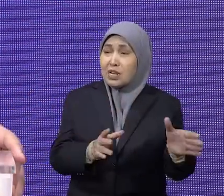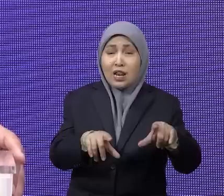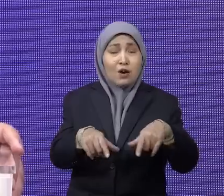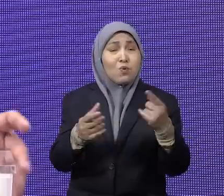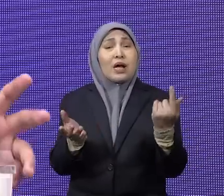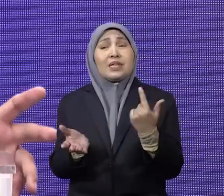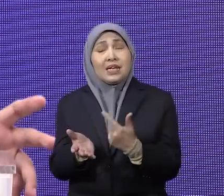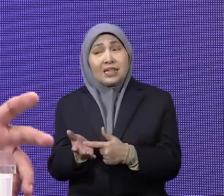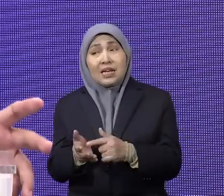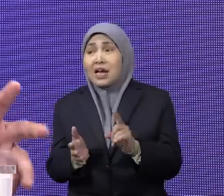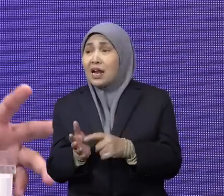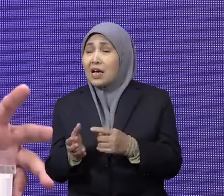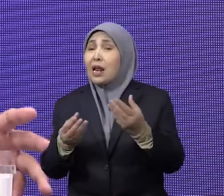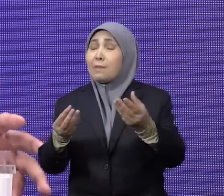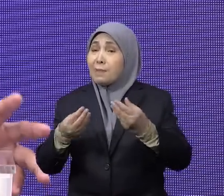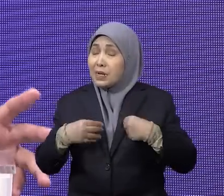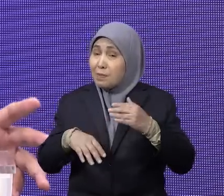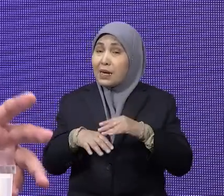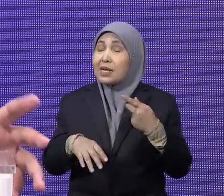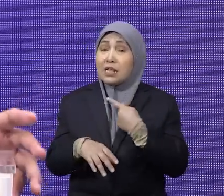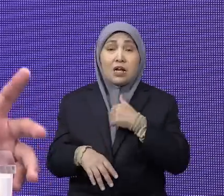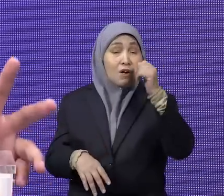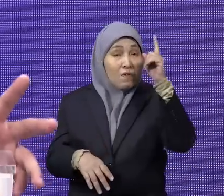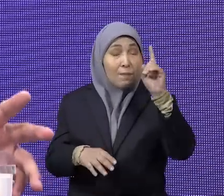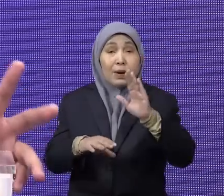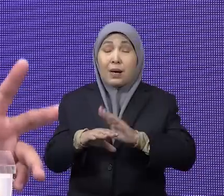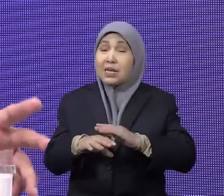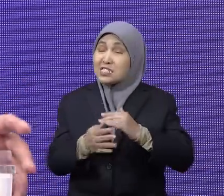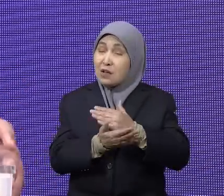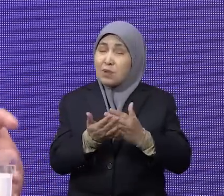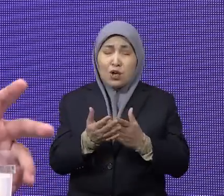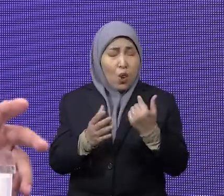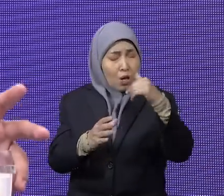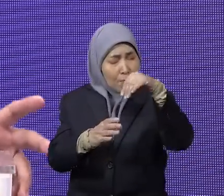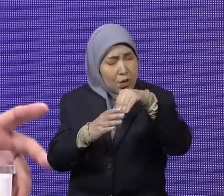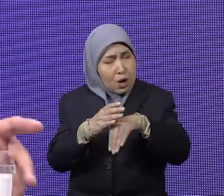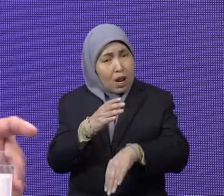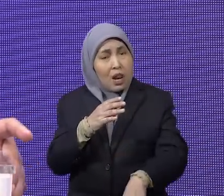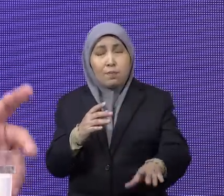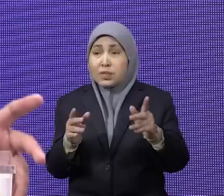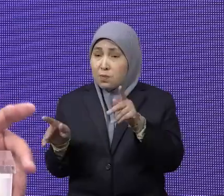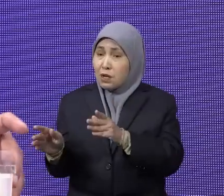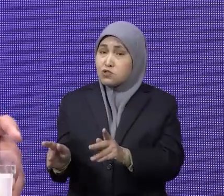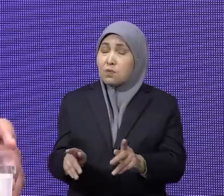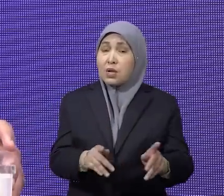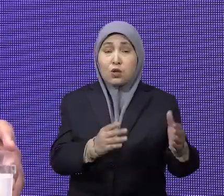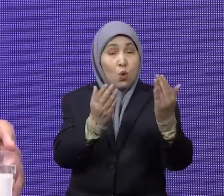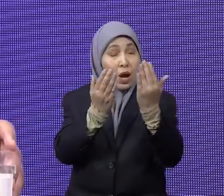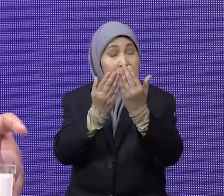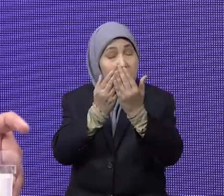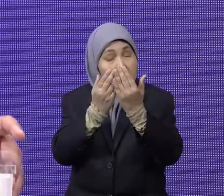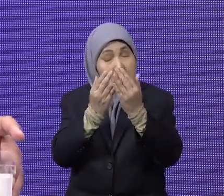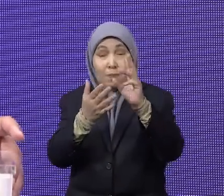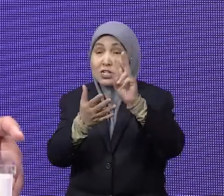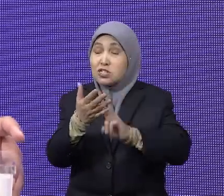ini kadang-kadang memberikan kepada kita kefahaman terhadap sesuatu dengan lebih mendalam. Kalau kita lihat dalam susun atur, doa yang dipanjatkan oleh